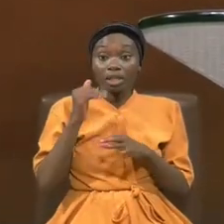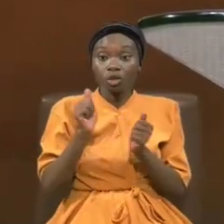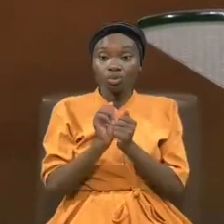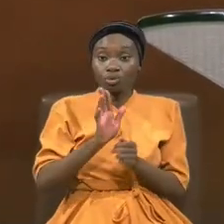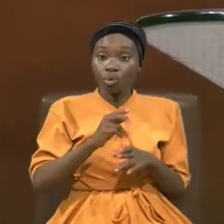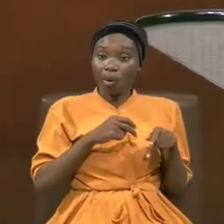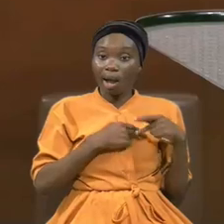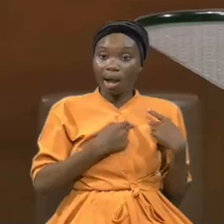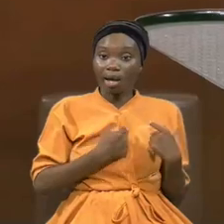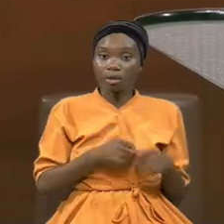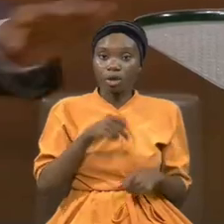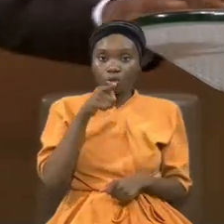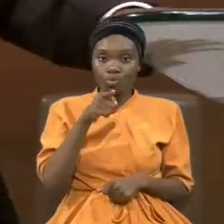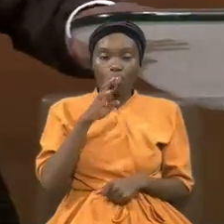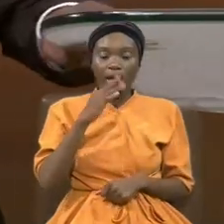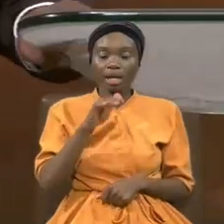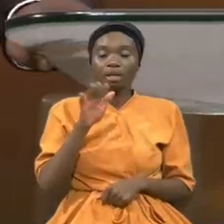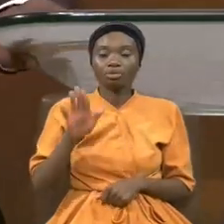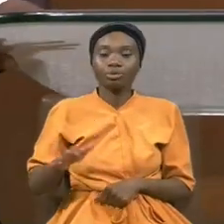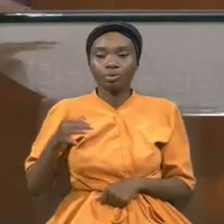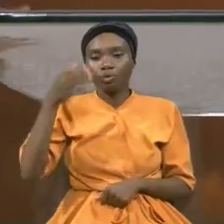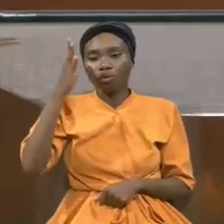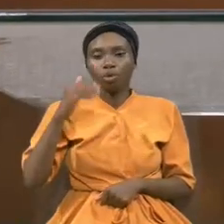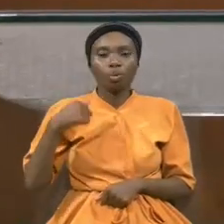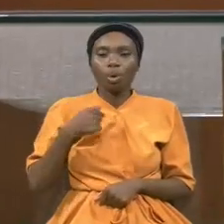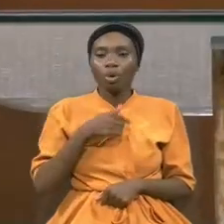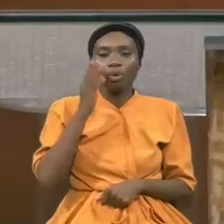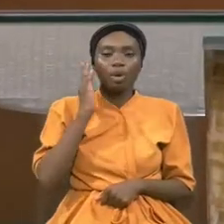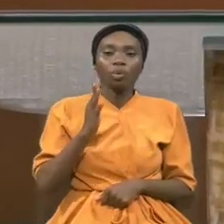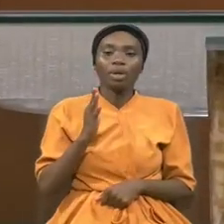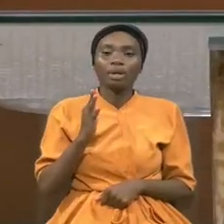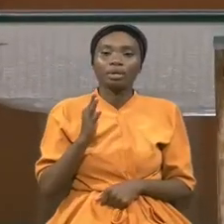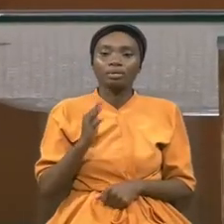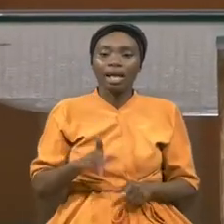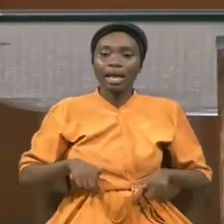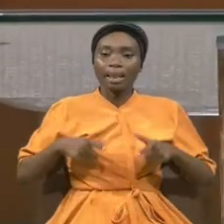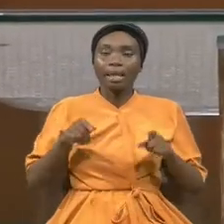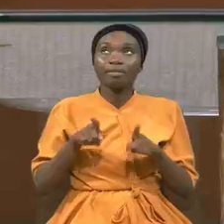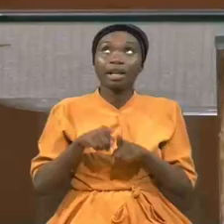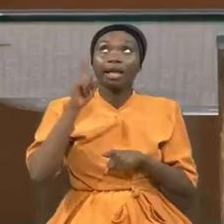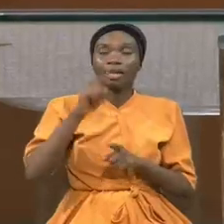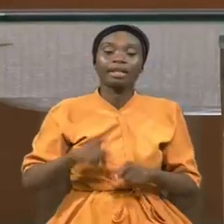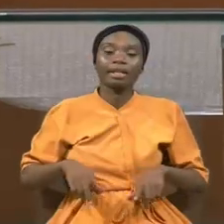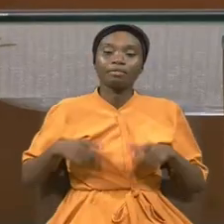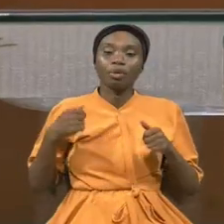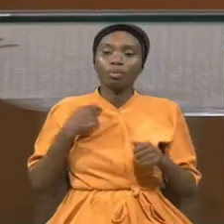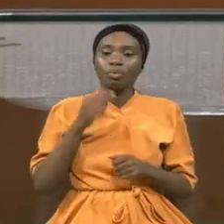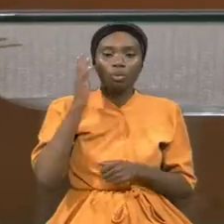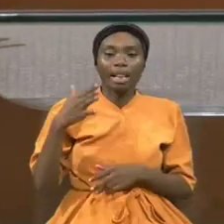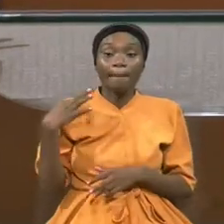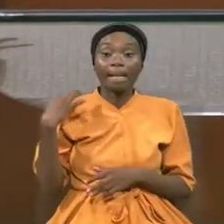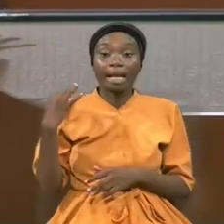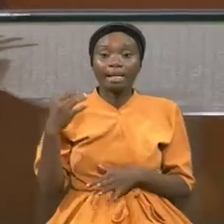témoignage à votre cœur que vous êtes enfants de Dieu, alors nous allons vivre tel qu'il vit. Nous